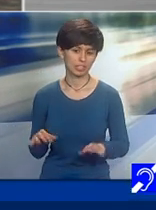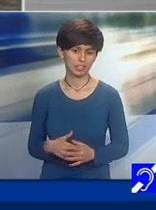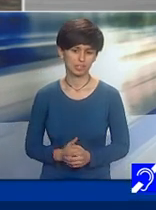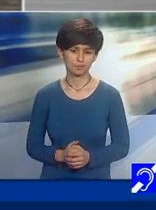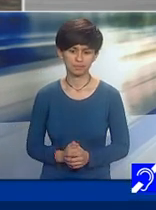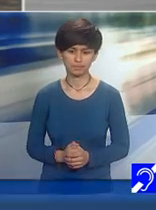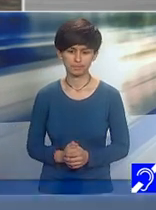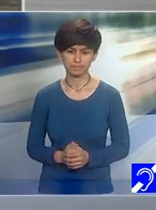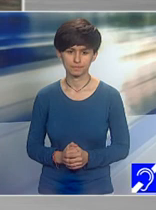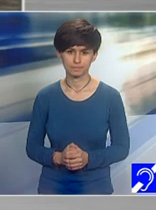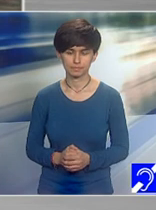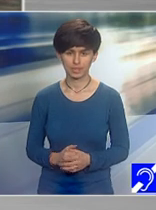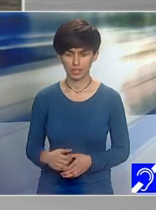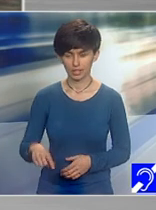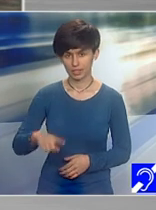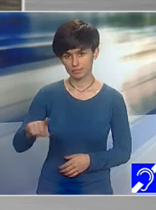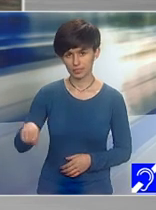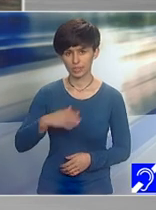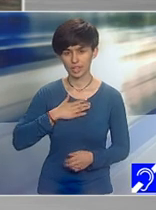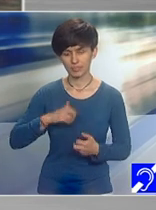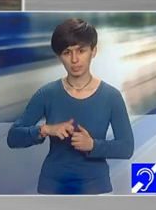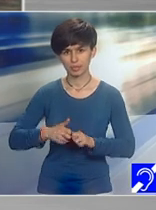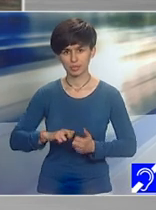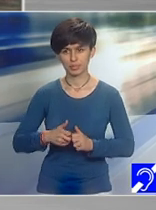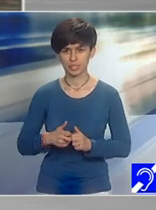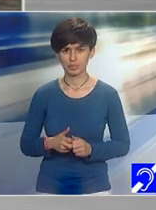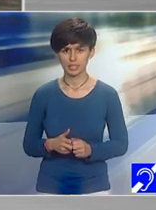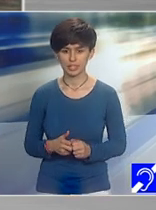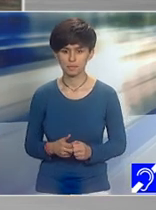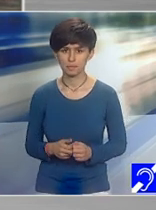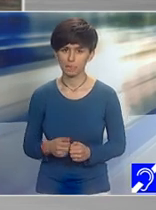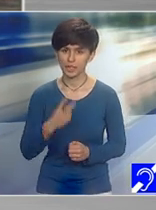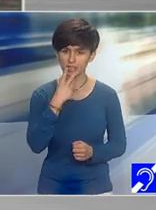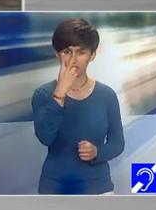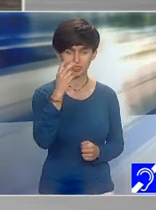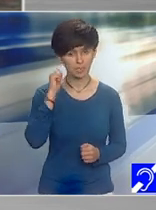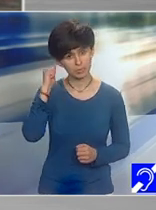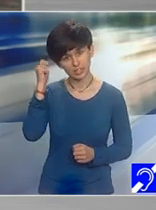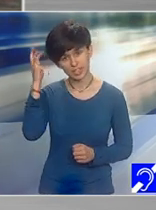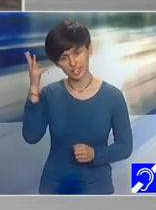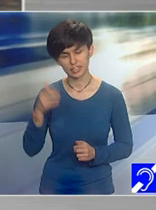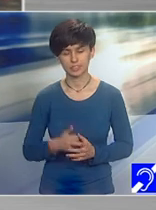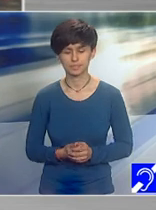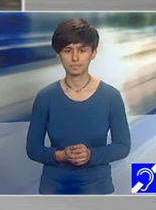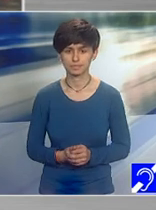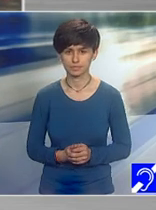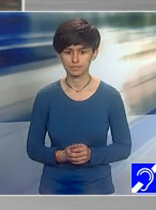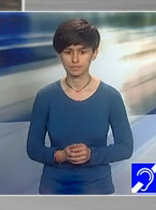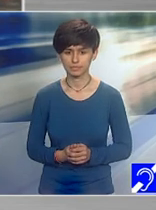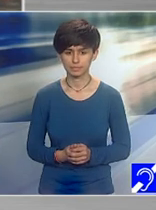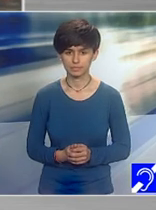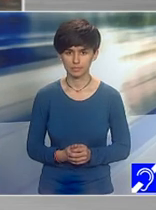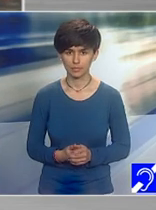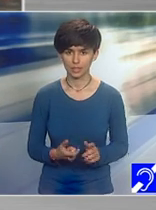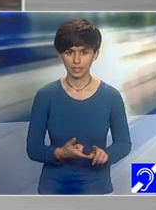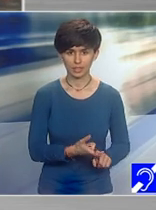într-adevăr, dar noi avem problemele de care ne batem zi de zi. Și aș miza foarte mult pe aceste